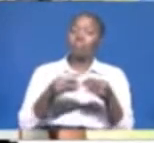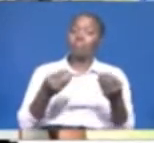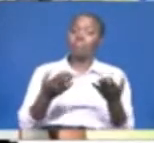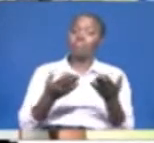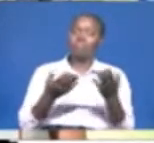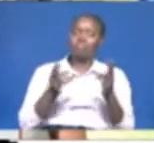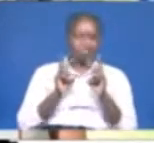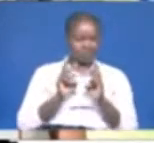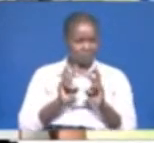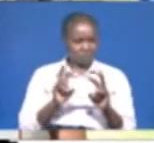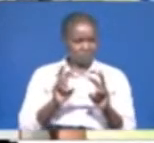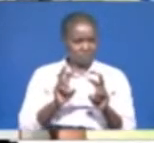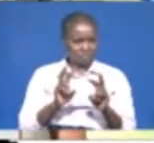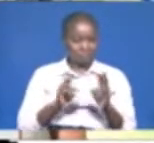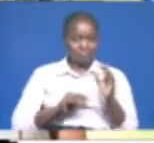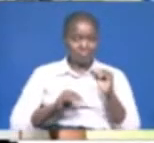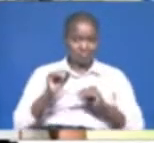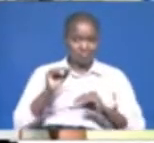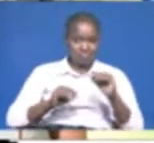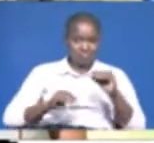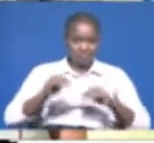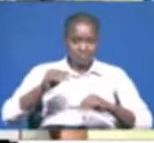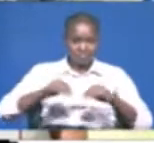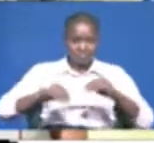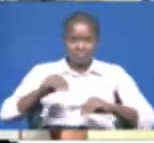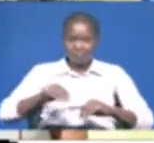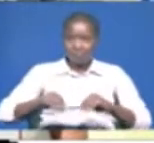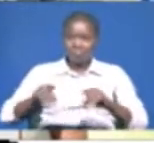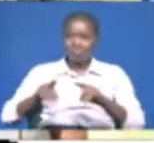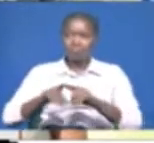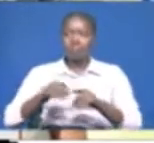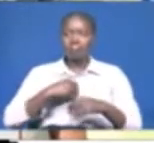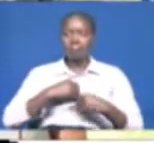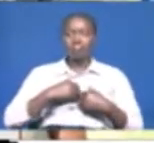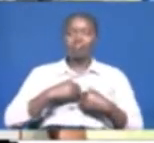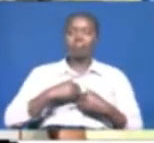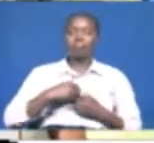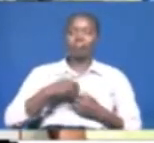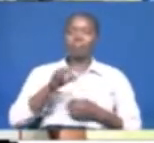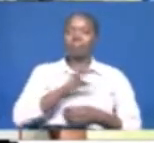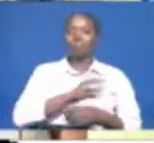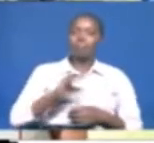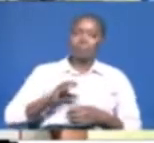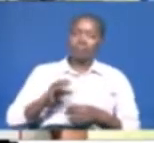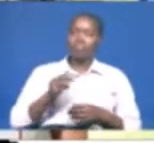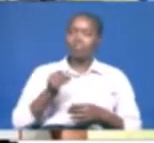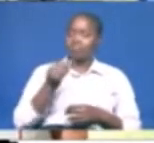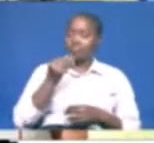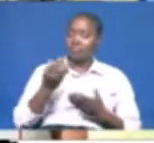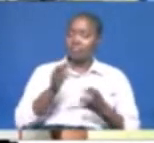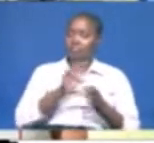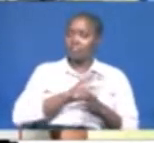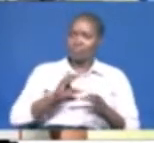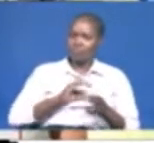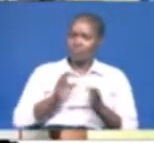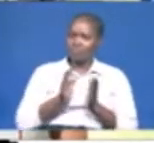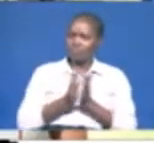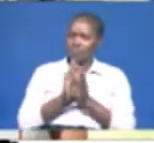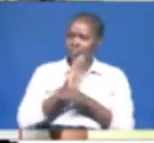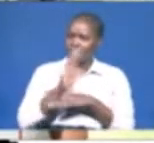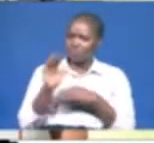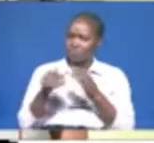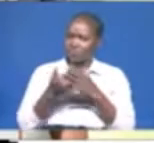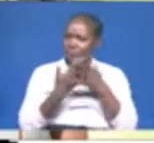kuangalia, kwa sababu mmechangia kusema tuwe na hata feeder committees za kuchangia. Tutaenda kuangalia hiyo yote,